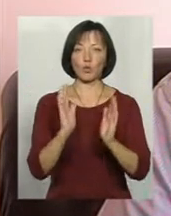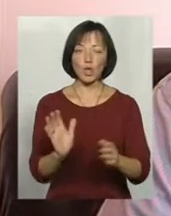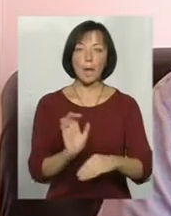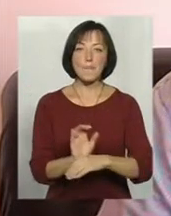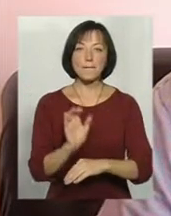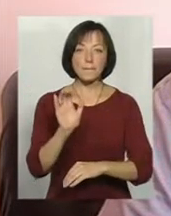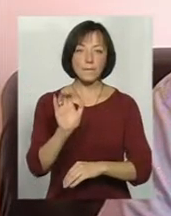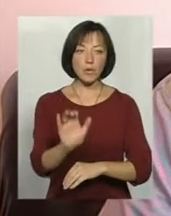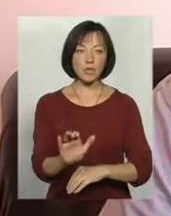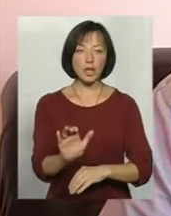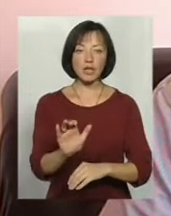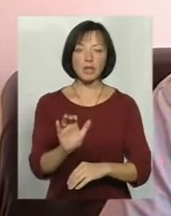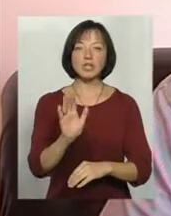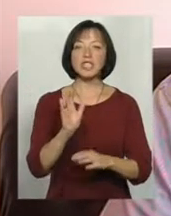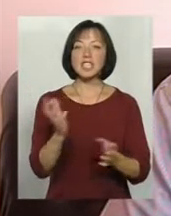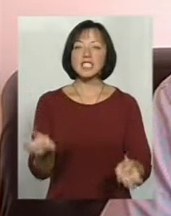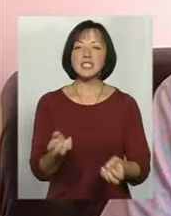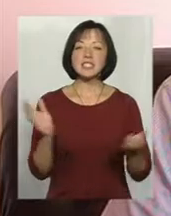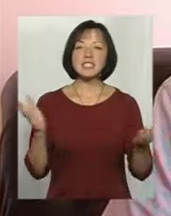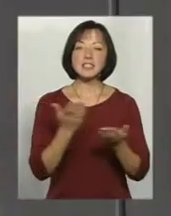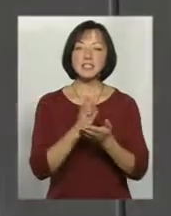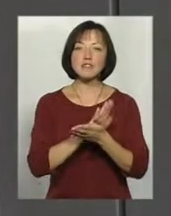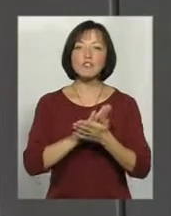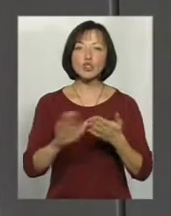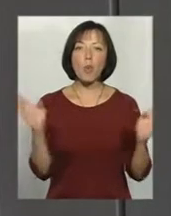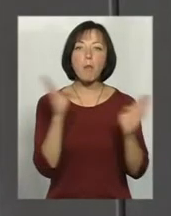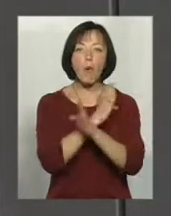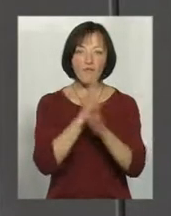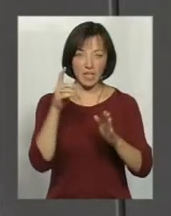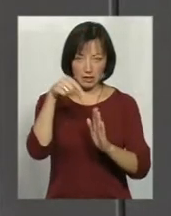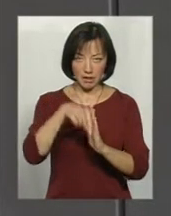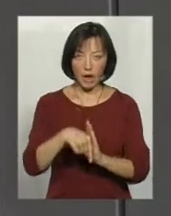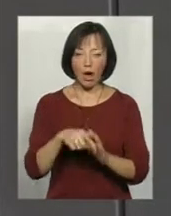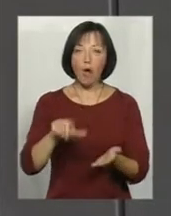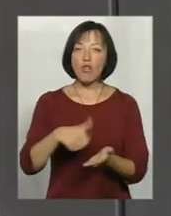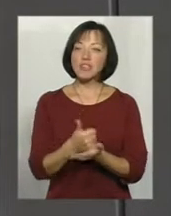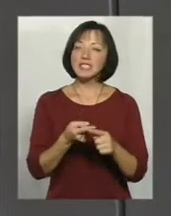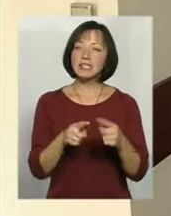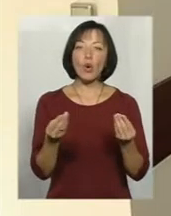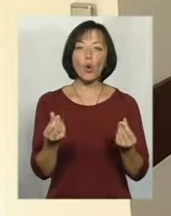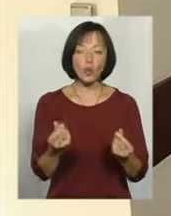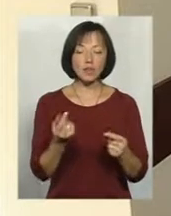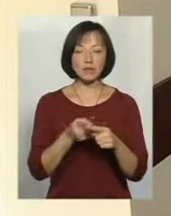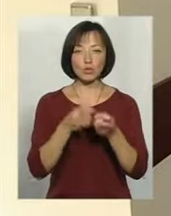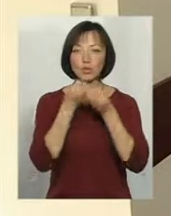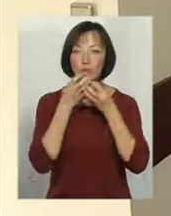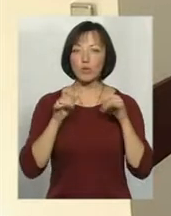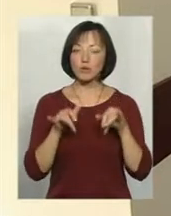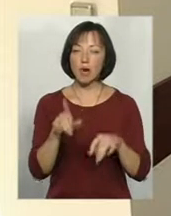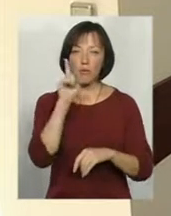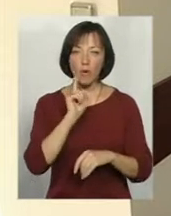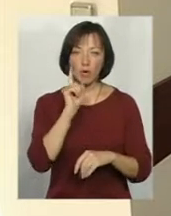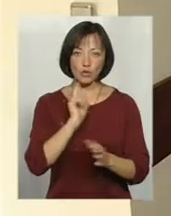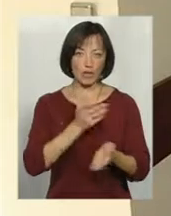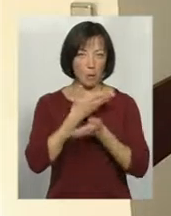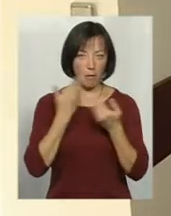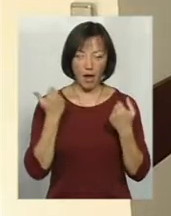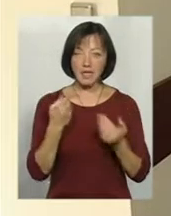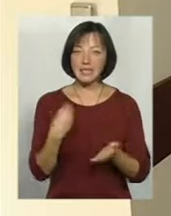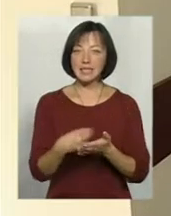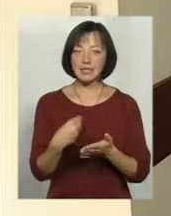подача свіжого повітря в кабіну ліфта. Але найголовніше – це гроші. Їх на цю добру справу поки що немає.